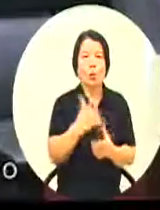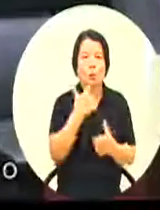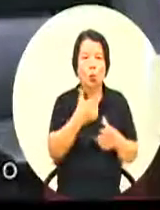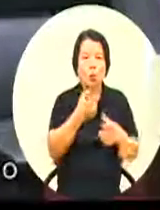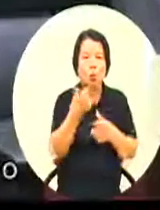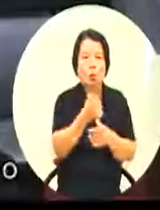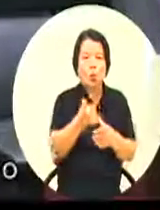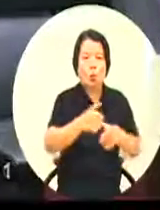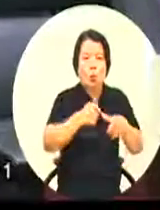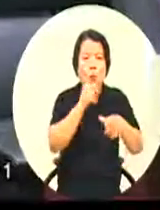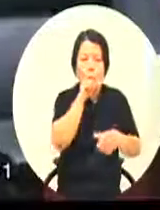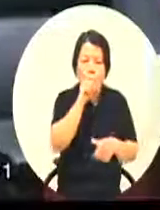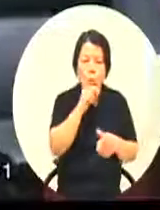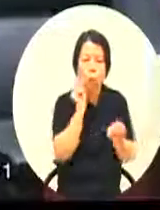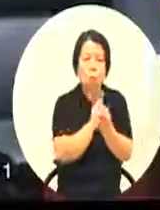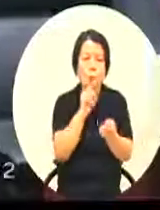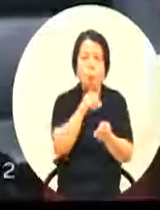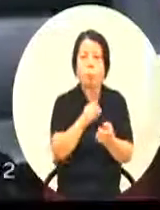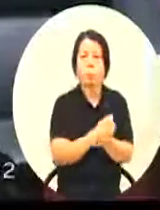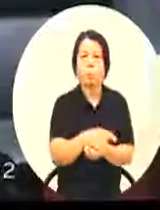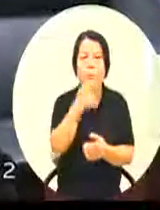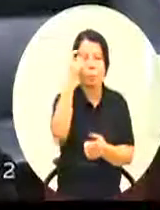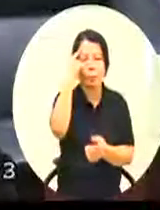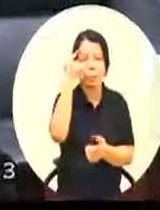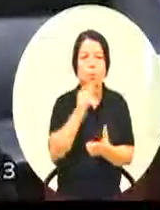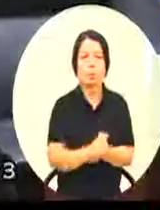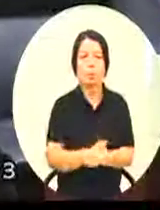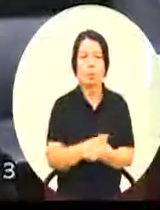还是对鸡这个概念哈，